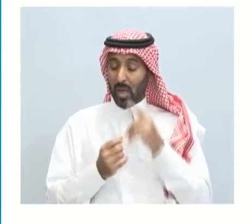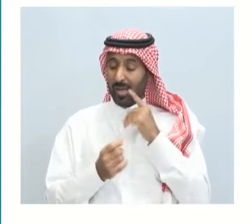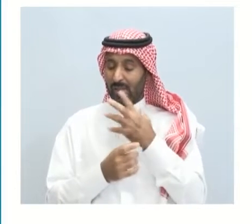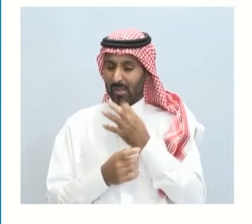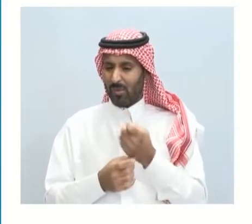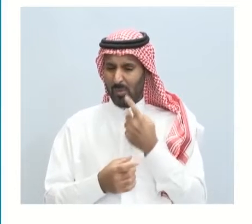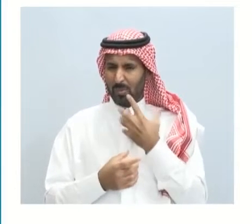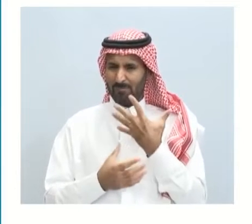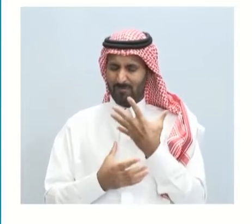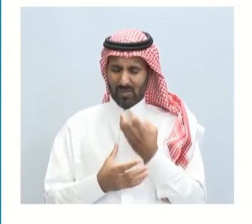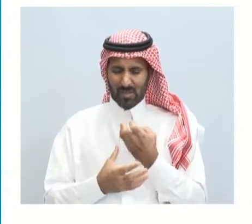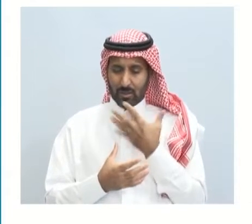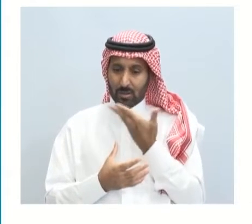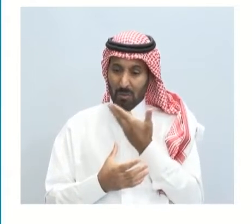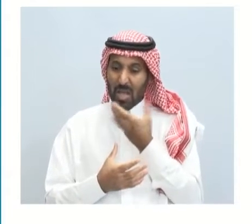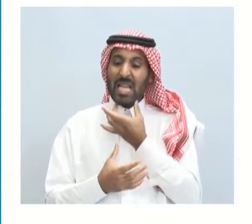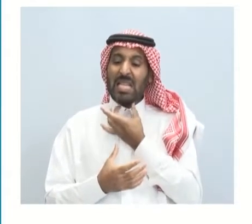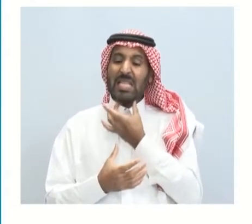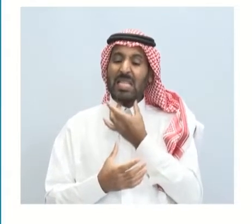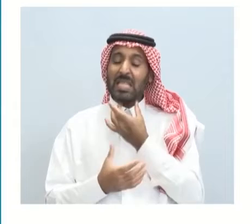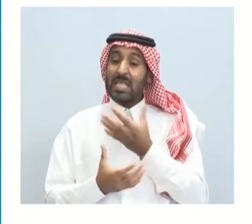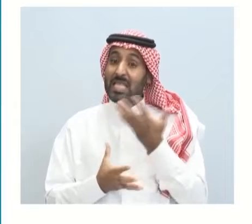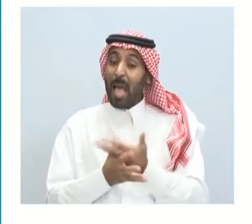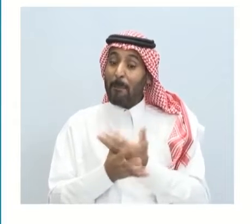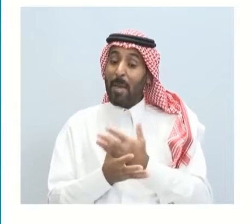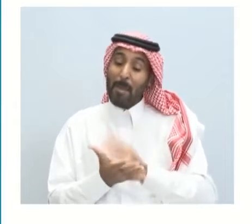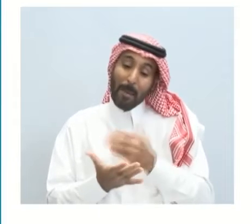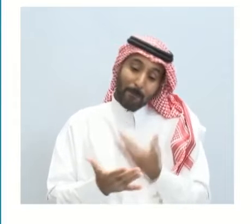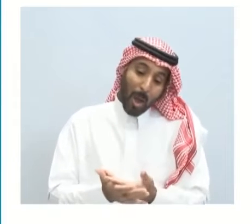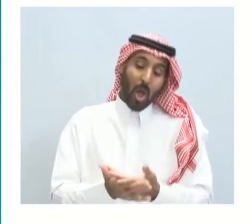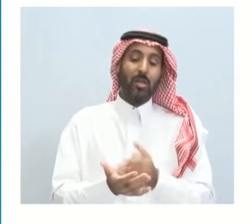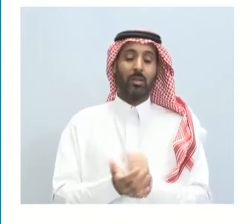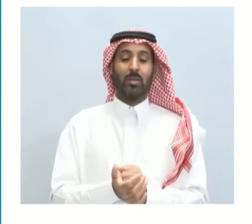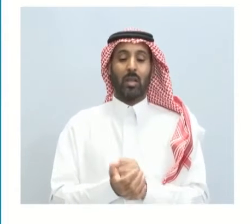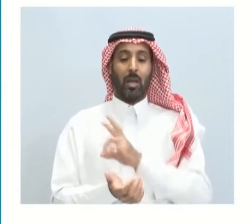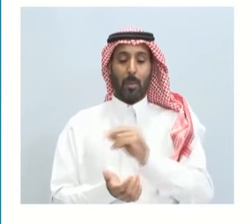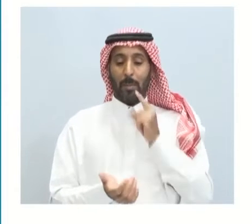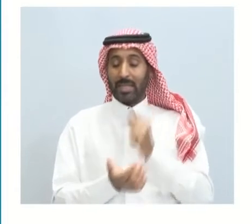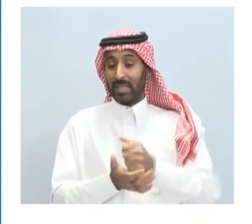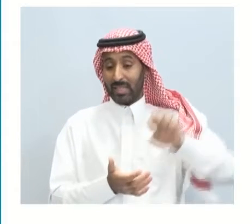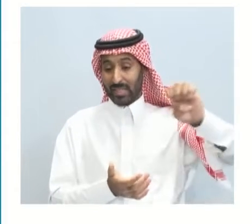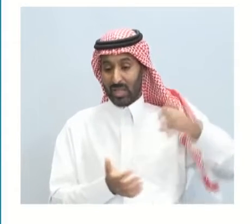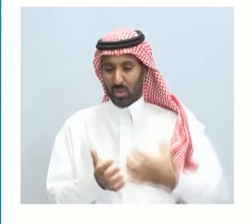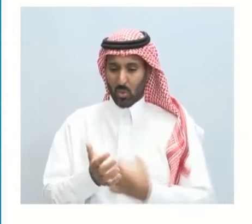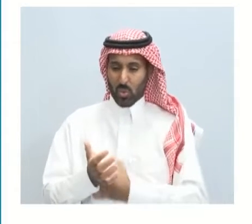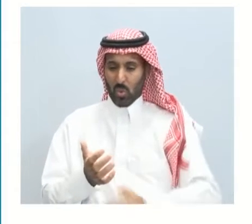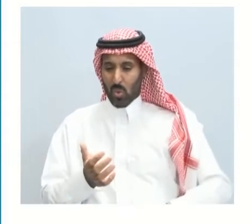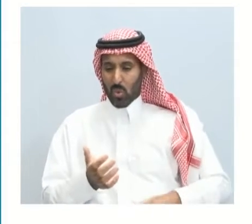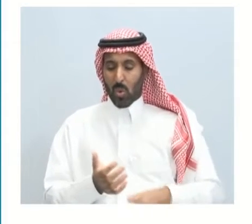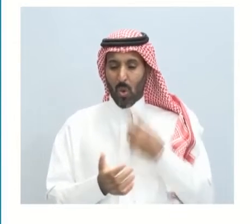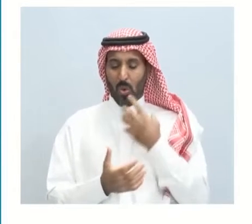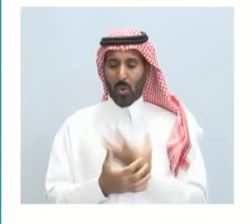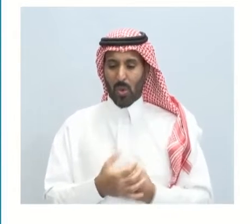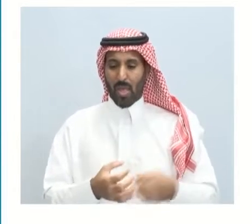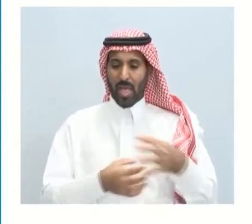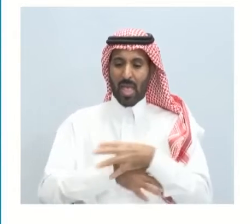احيانا الى الموت اما بكتيريا ايكولاي او القولون فهي نوع